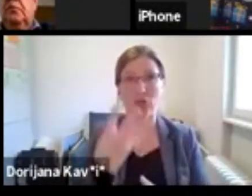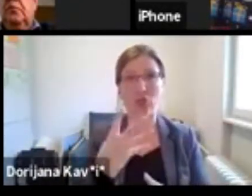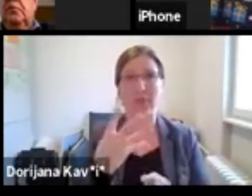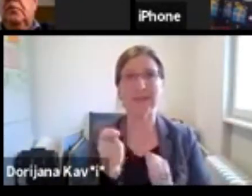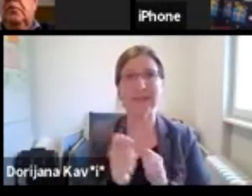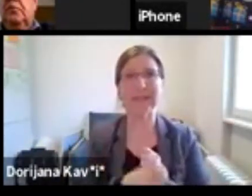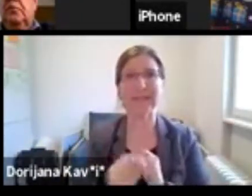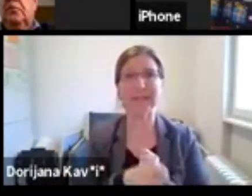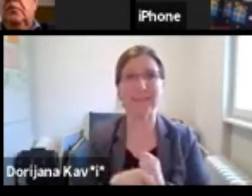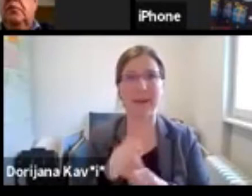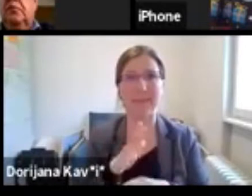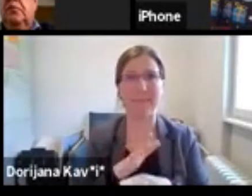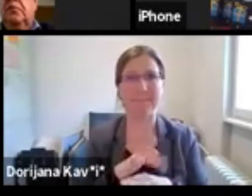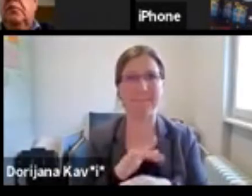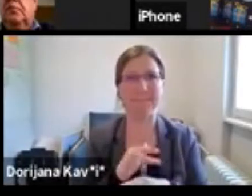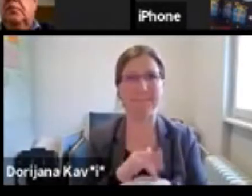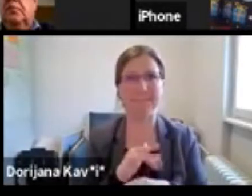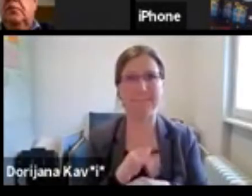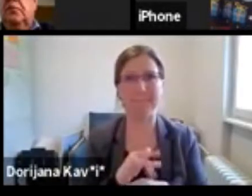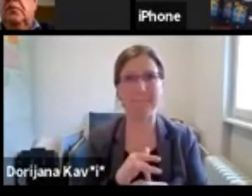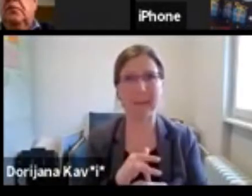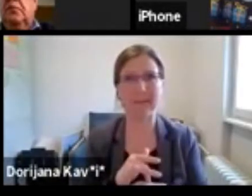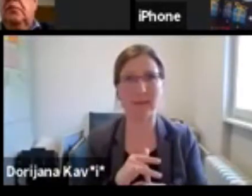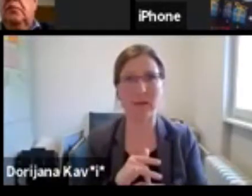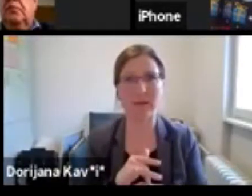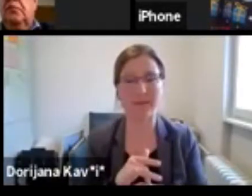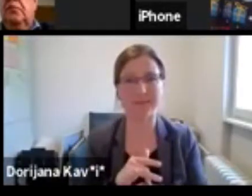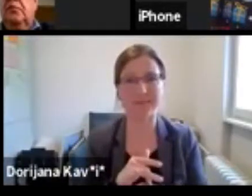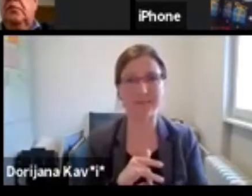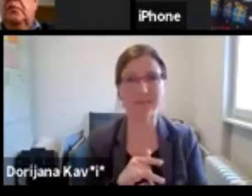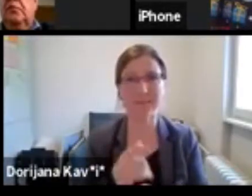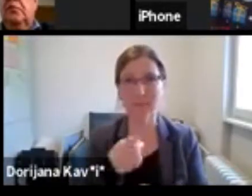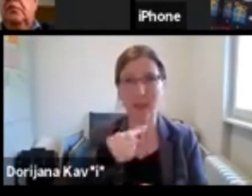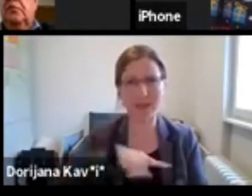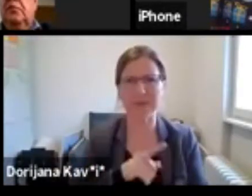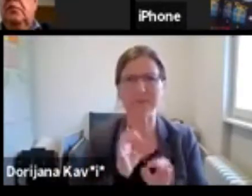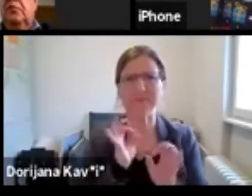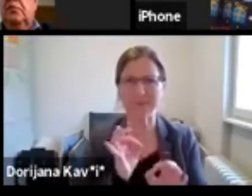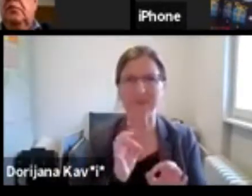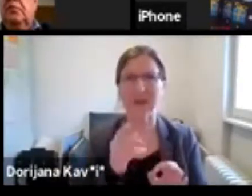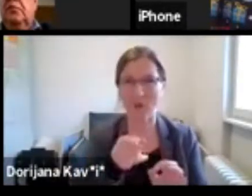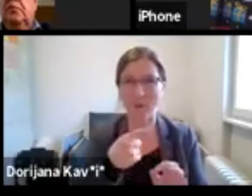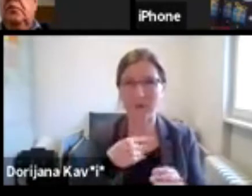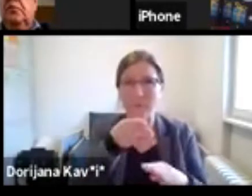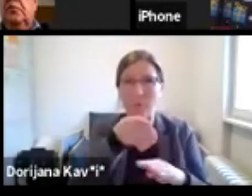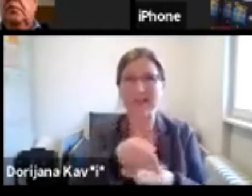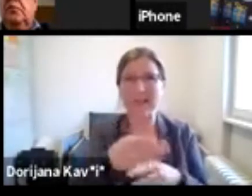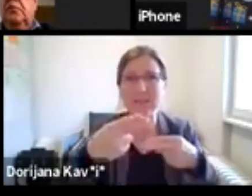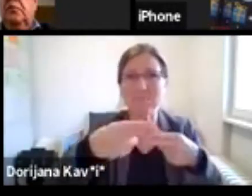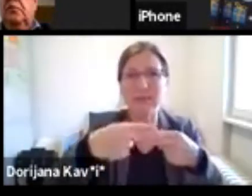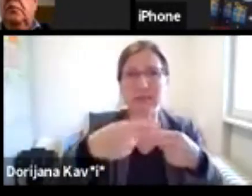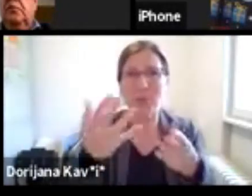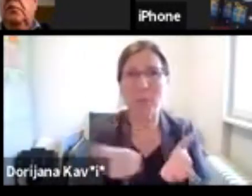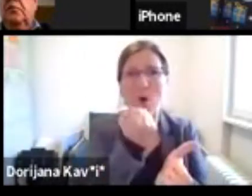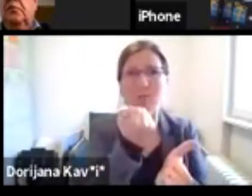ja mislim, jednako kao i naši moji suradnici, jednako kao i cijeli URIHO, da samo ulaženje u vrh vrhova je za